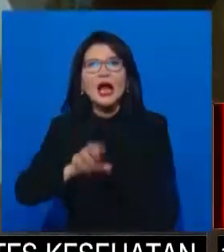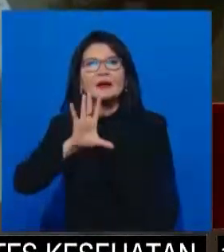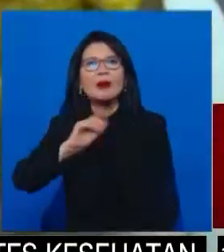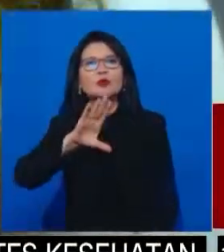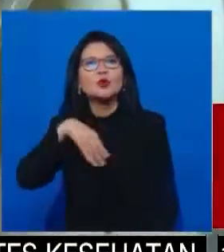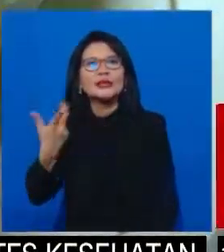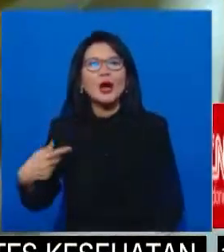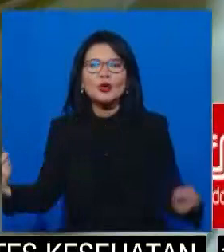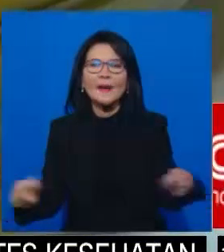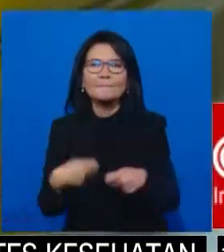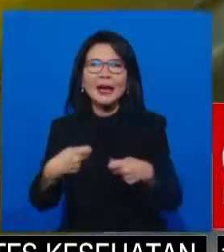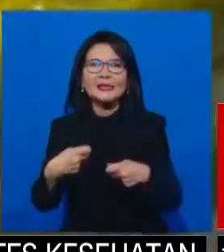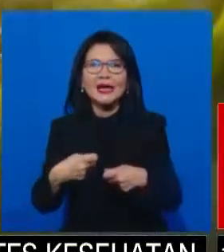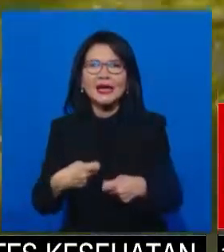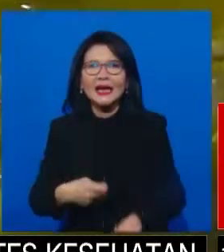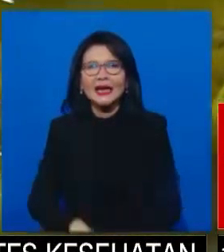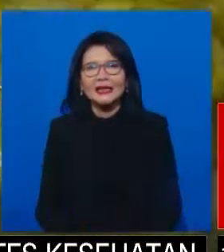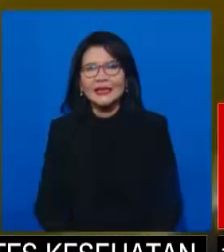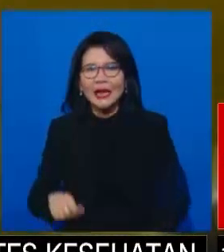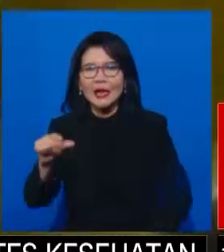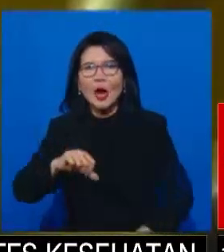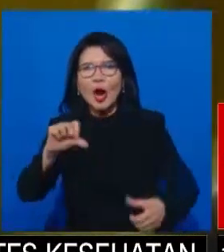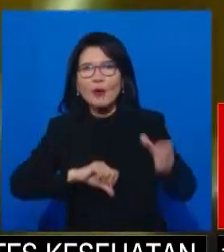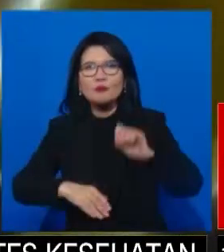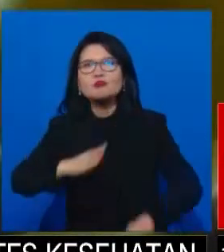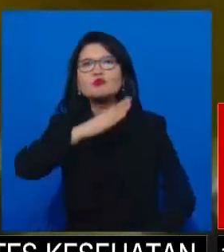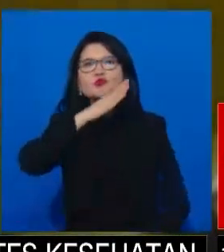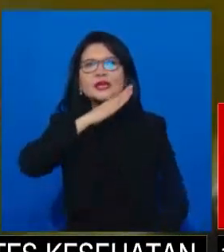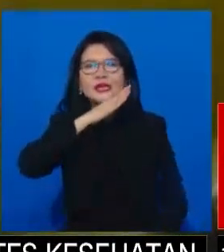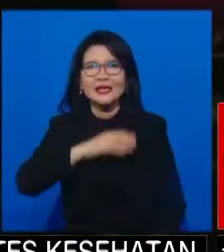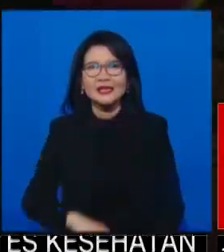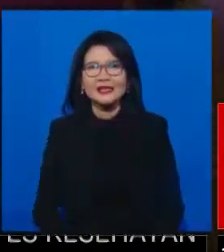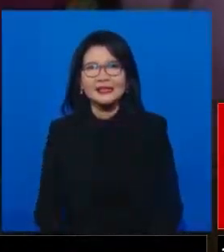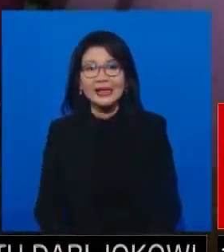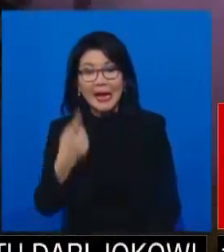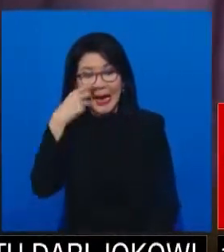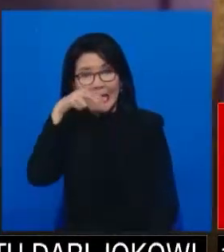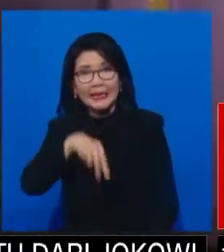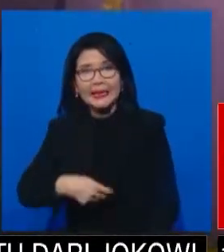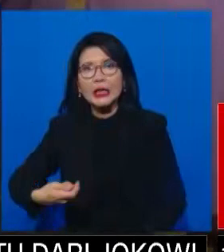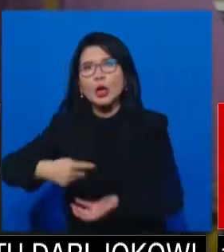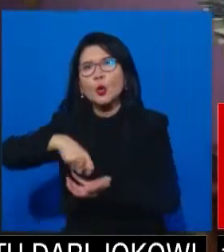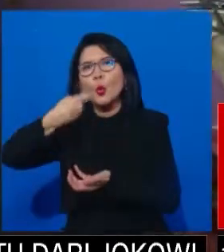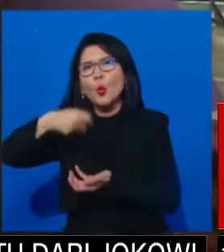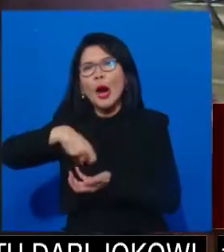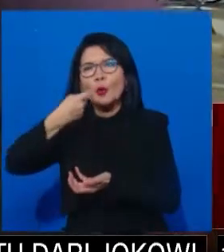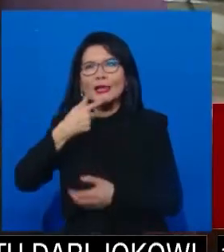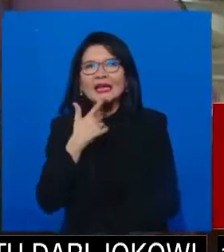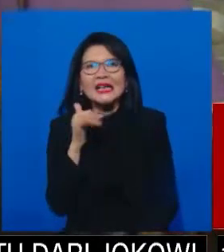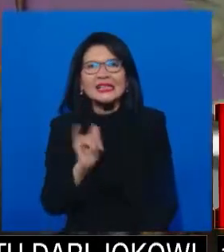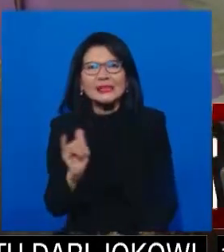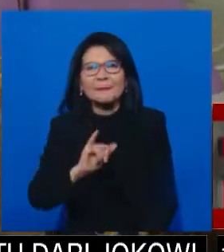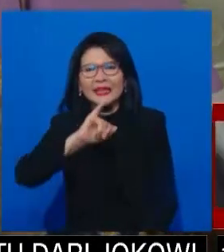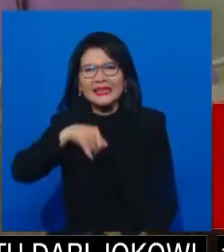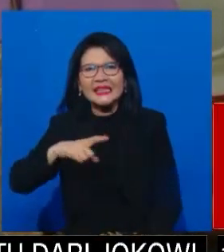di kantin ini dengan bumbu kuning asam-asam pedas. Nah, ini nih ya, penampakan kuahnya benar-benar kayak jamu nih ya, karena